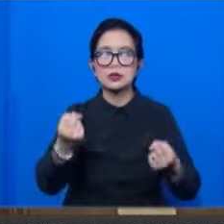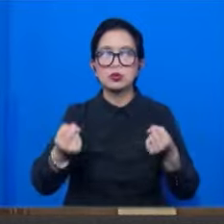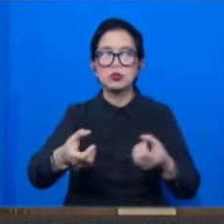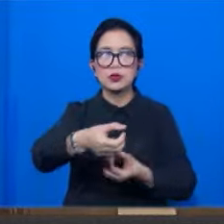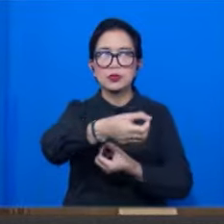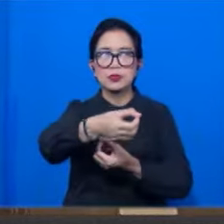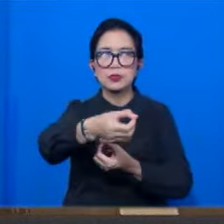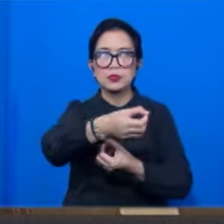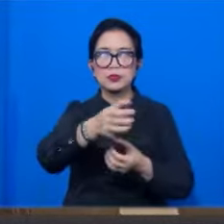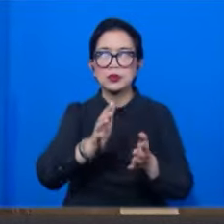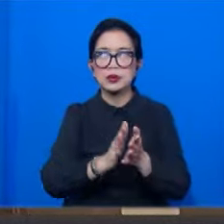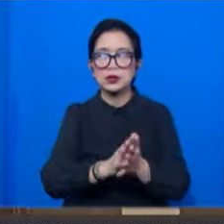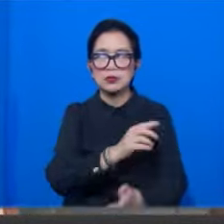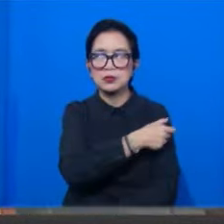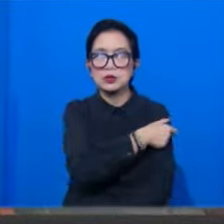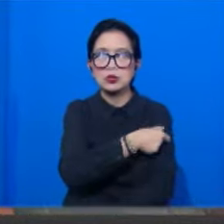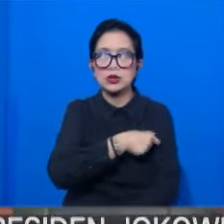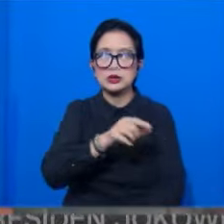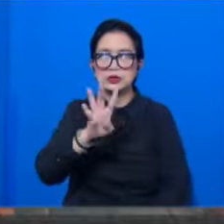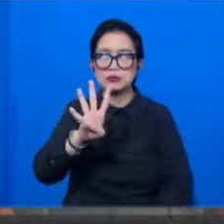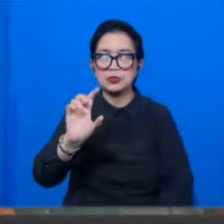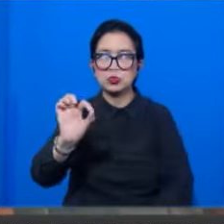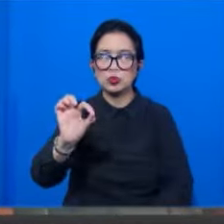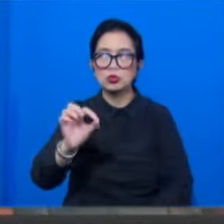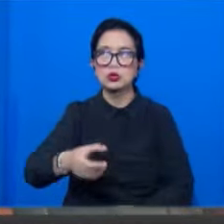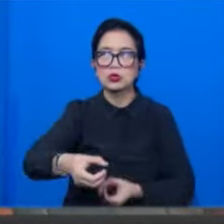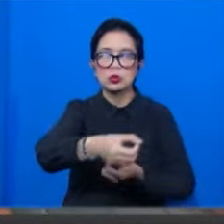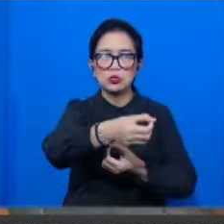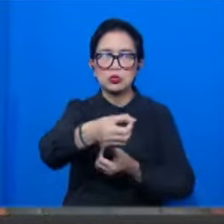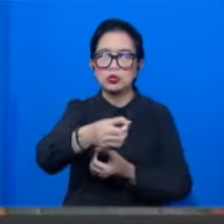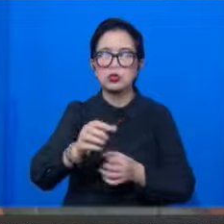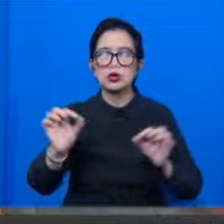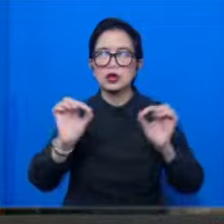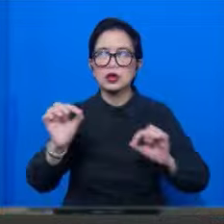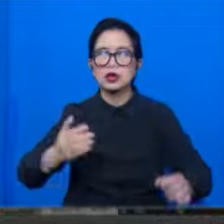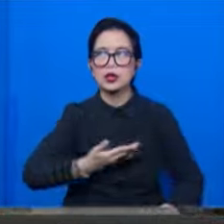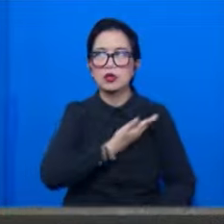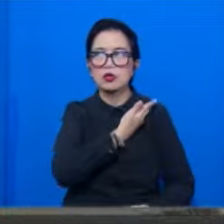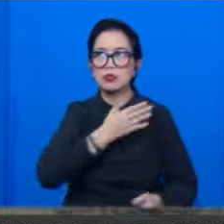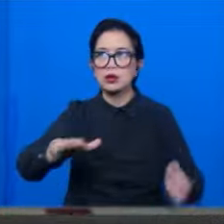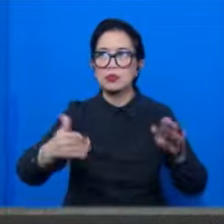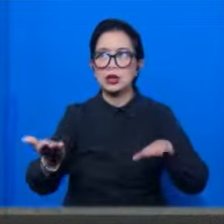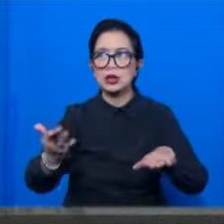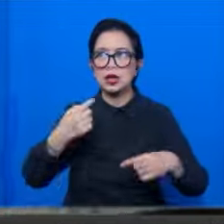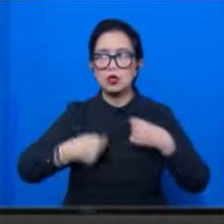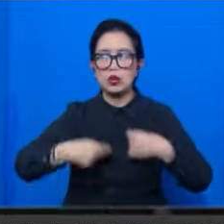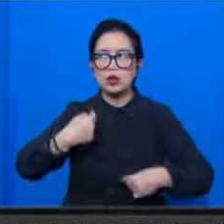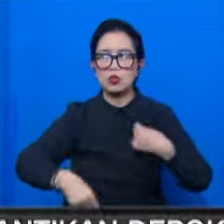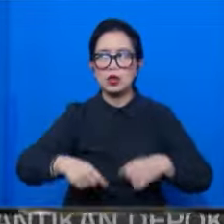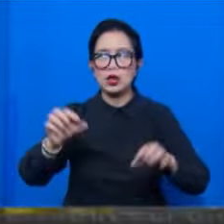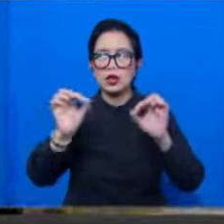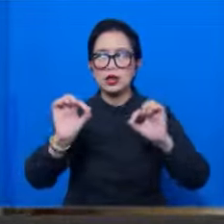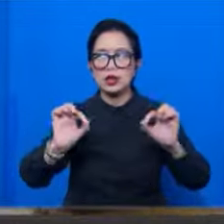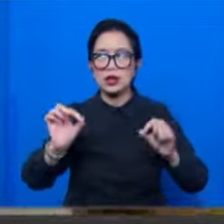dan 40 personil ke lokasi. Tidak ada korban luka maupun jiwa dalam peristiwa ini. Petugas kepolisian sektor Grogol